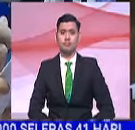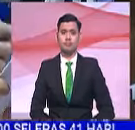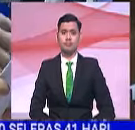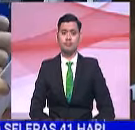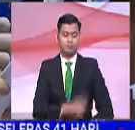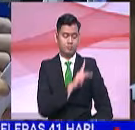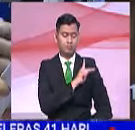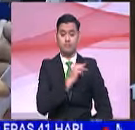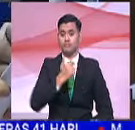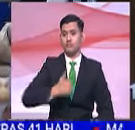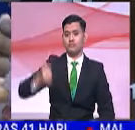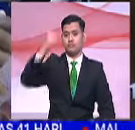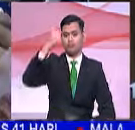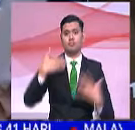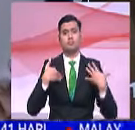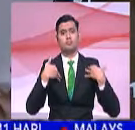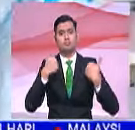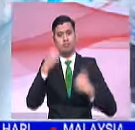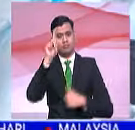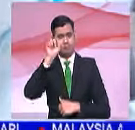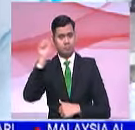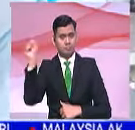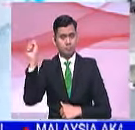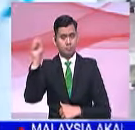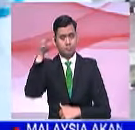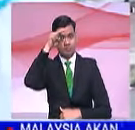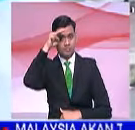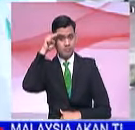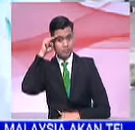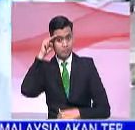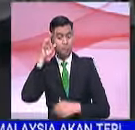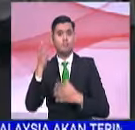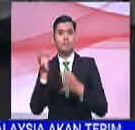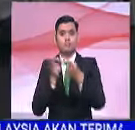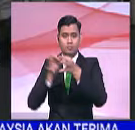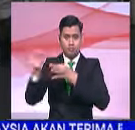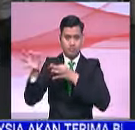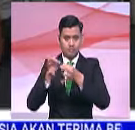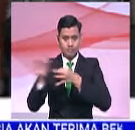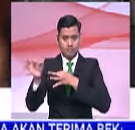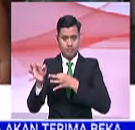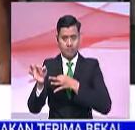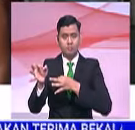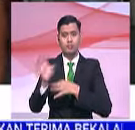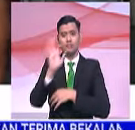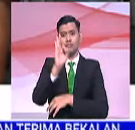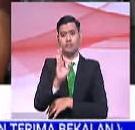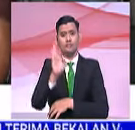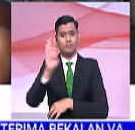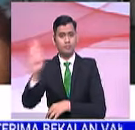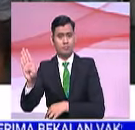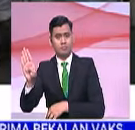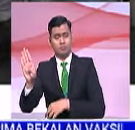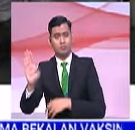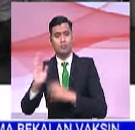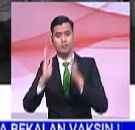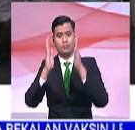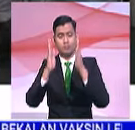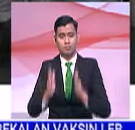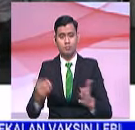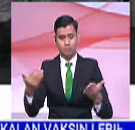Sementara itu, Ketua Pengarah Kesihatan Tan Sri Dr. Nur Hisham Abdullah dalam perkongsian di media sosial memaklumkan kes baru